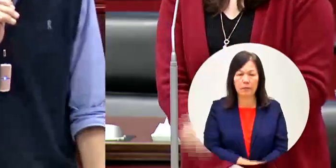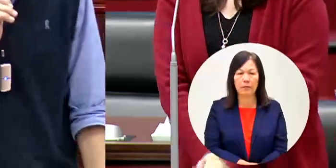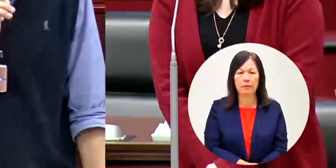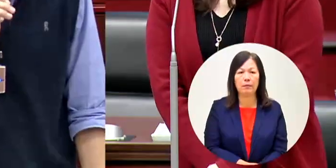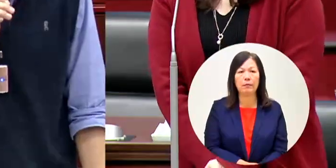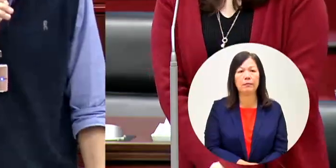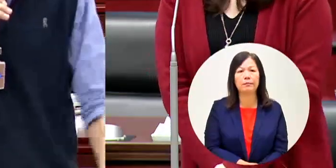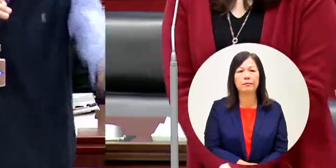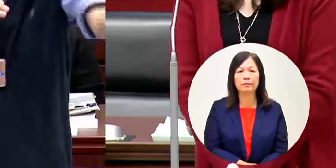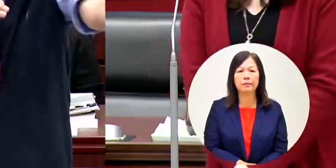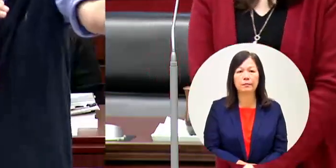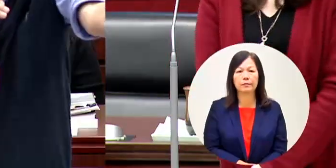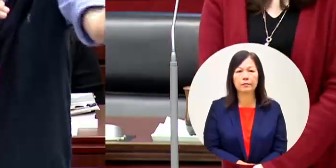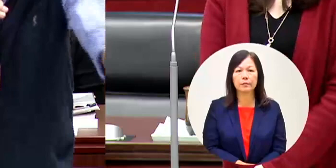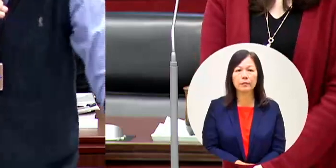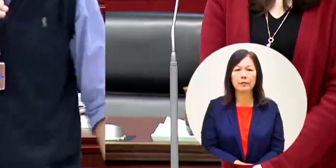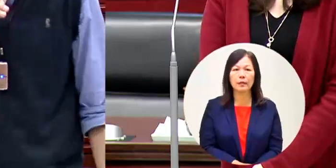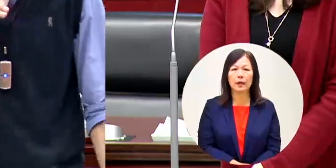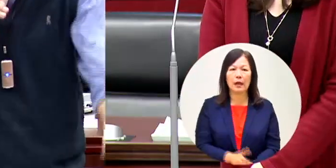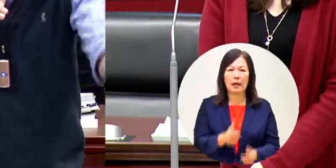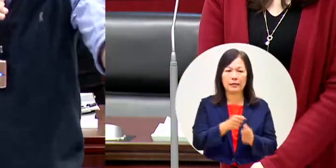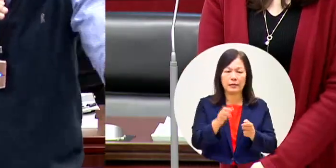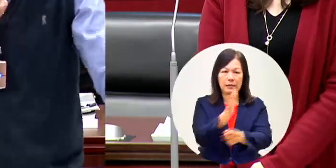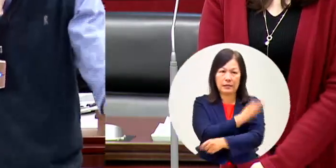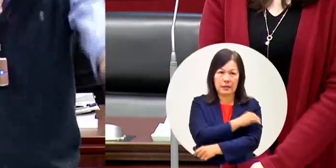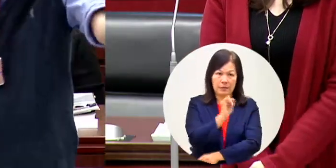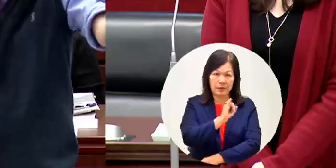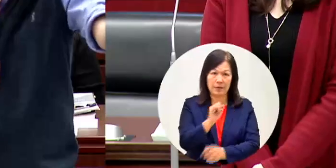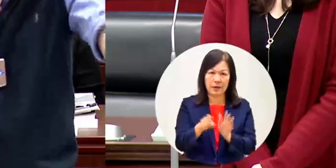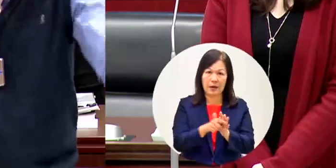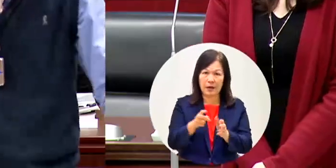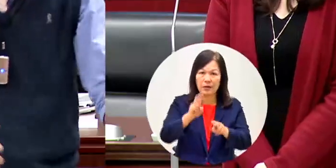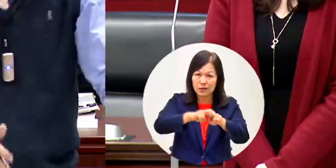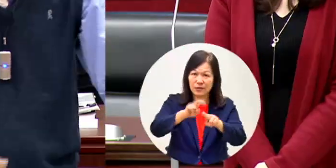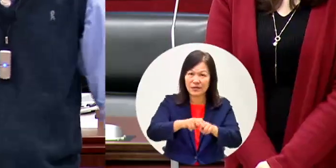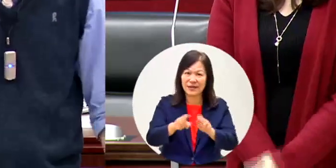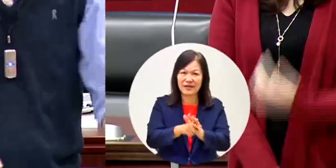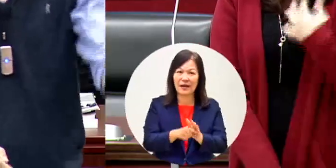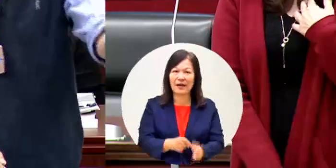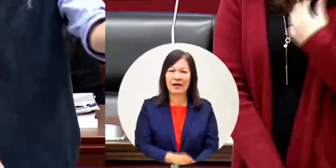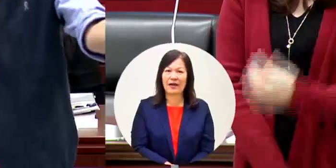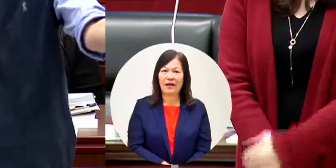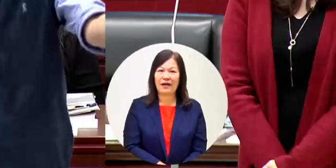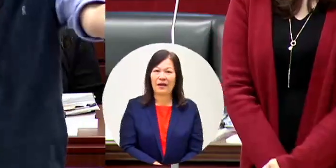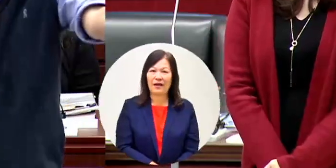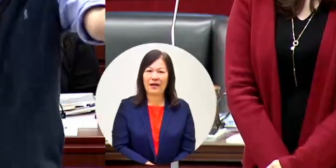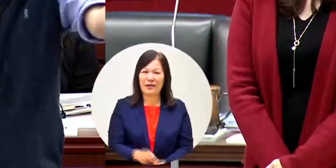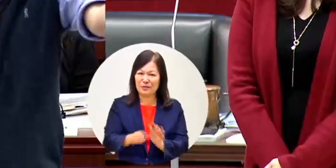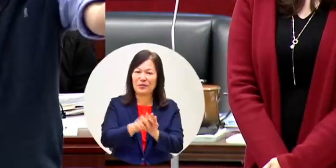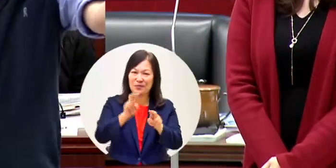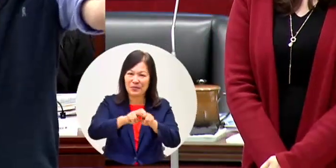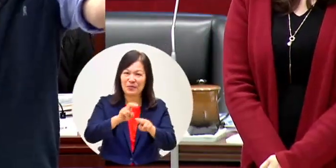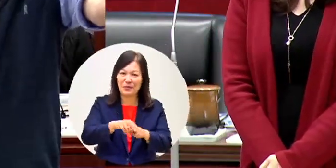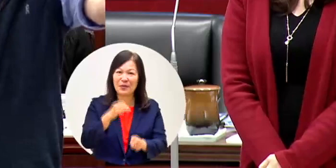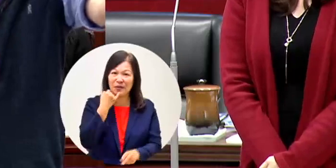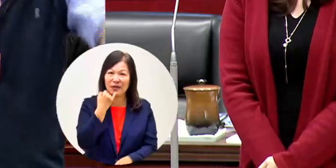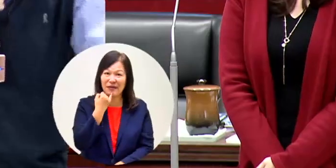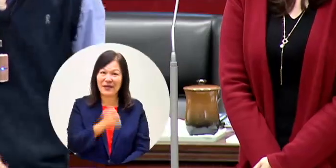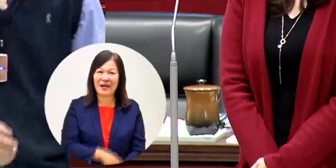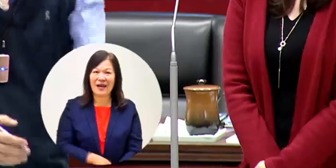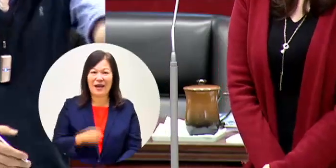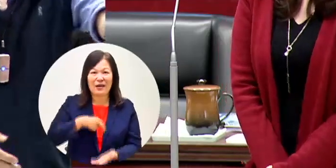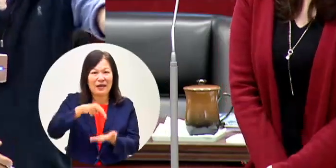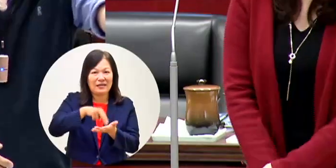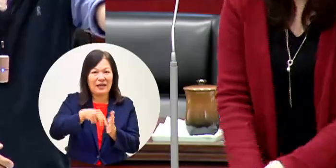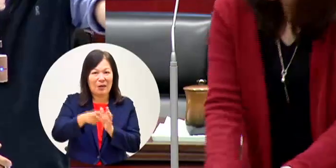谢谢陈美雅议员，议员请坐。谢谢您这么多宝贵的意见，请坐，请坐，请坐。你站着我有压力，请坐， 请坐，请坐哈。 议员